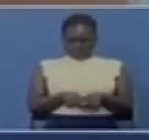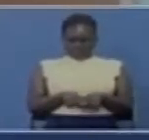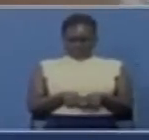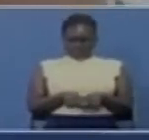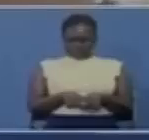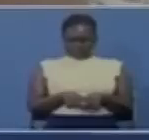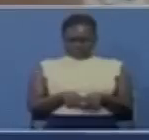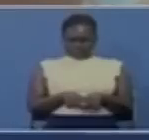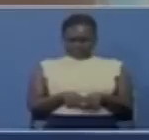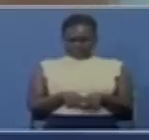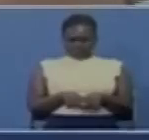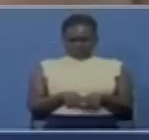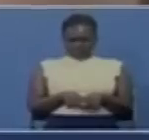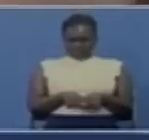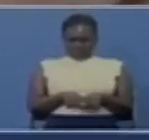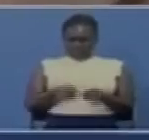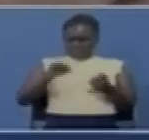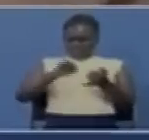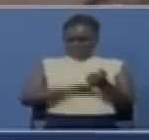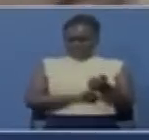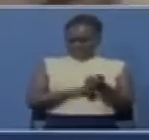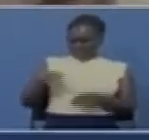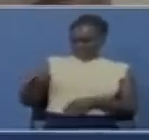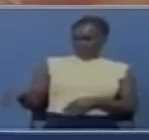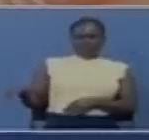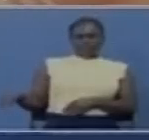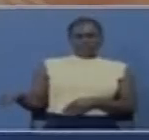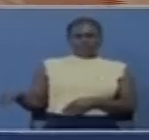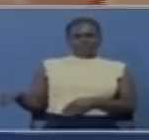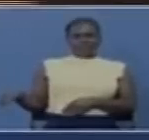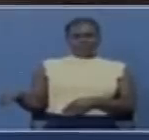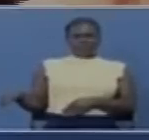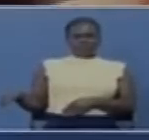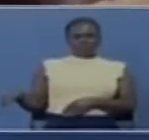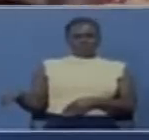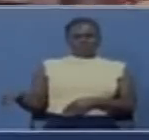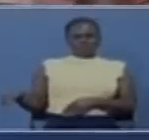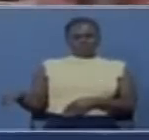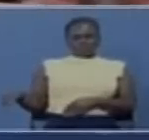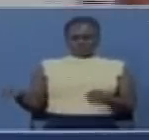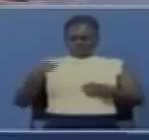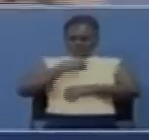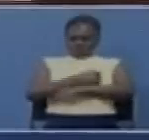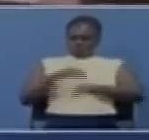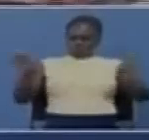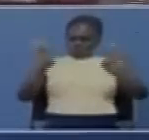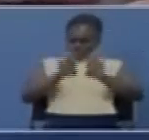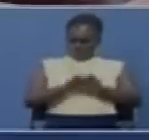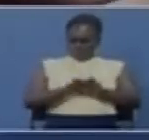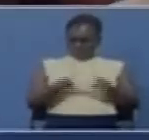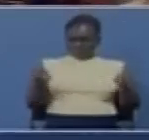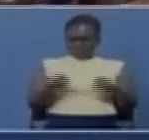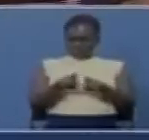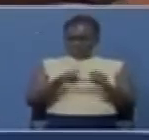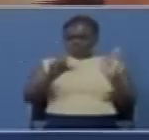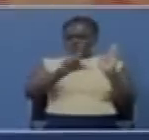na kuozwa mapema, ndoa za mapema. Shule zimefungwa sasa, na licha ya kuwa